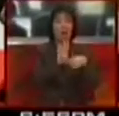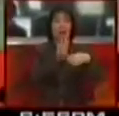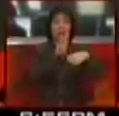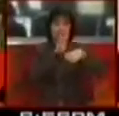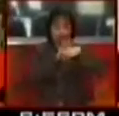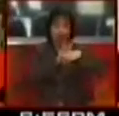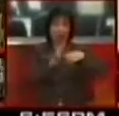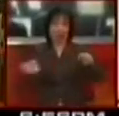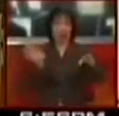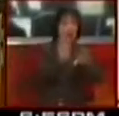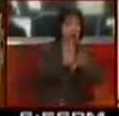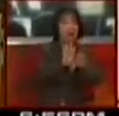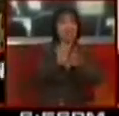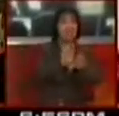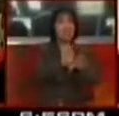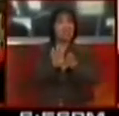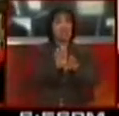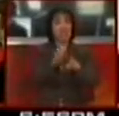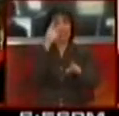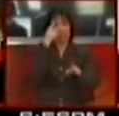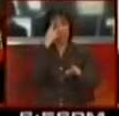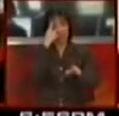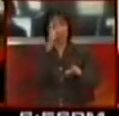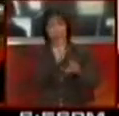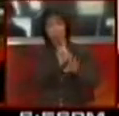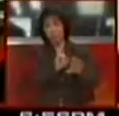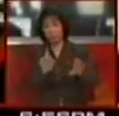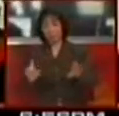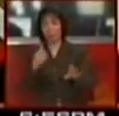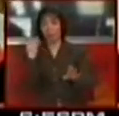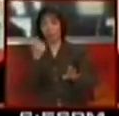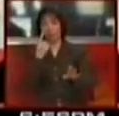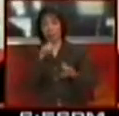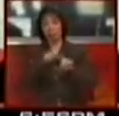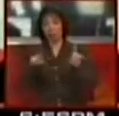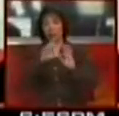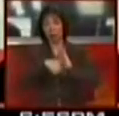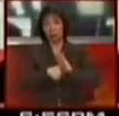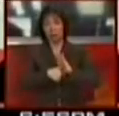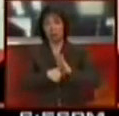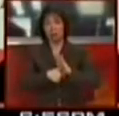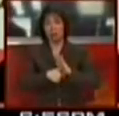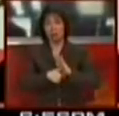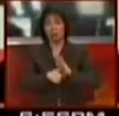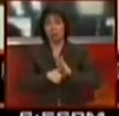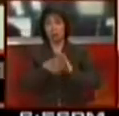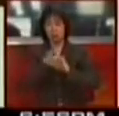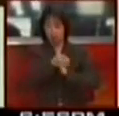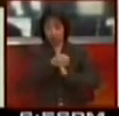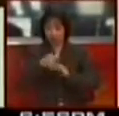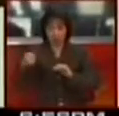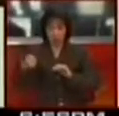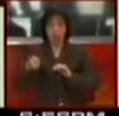pintuan. Akala ko nung una dadaan lang kasi nanggaling siya sa fire exit. Pero nung narinig ko na tumutunog yung screen door,